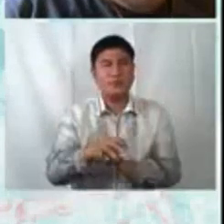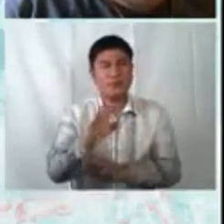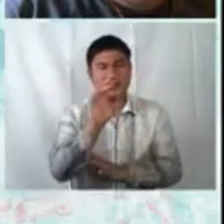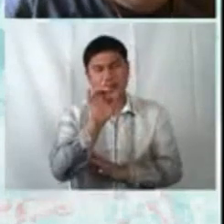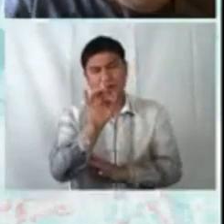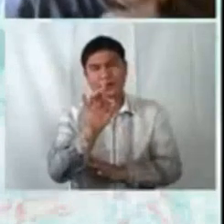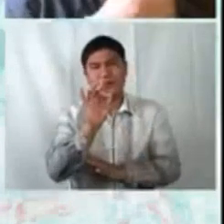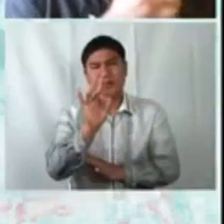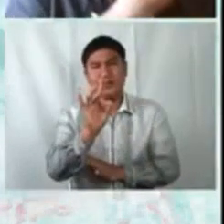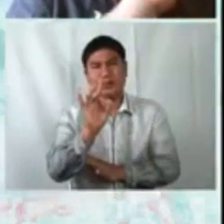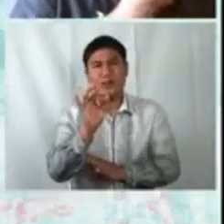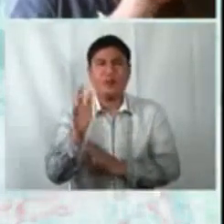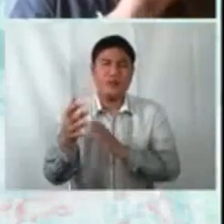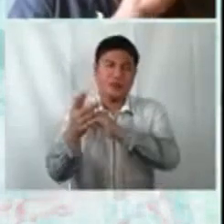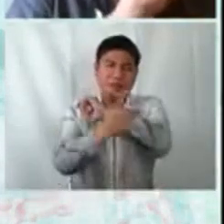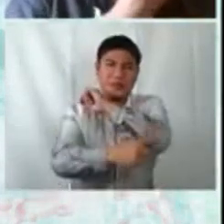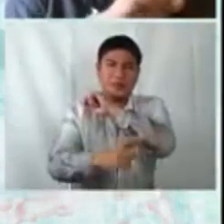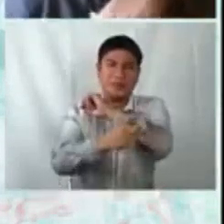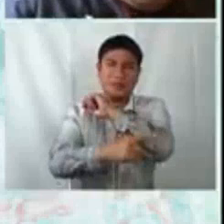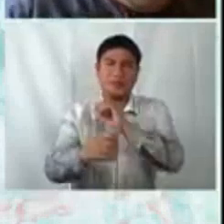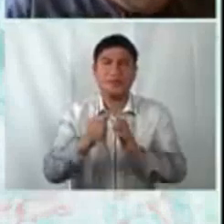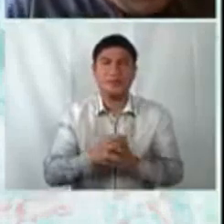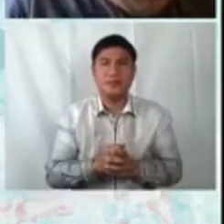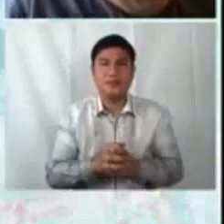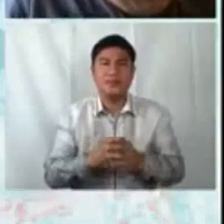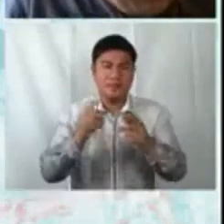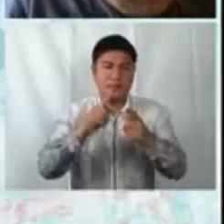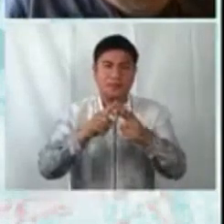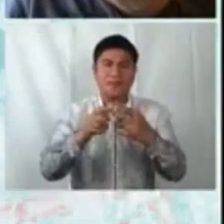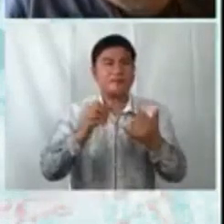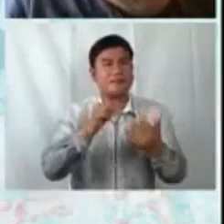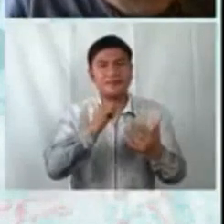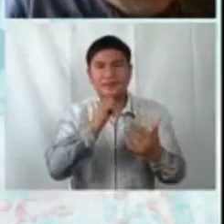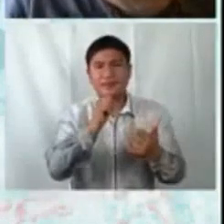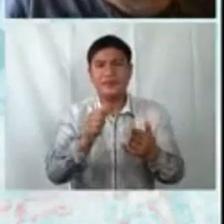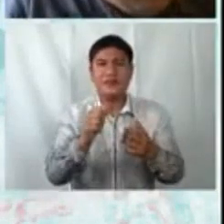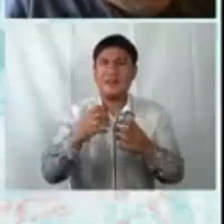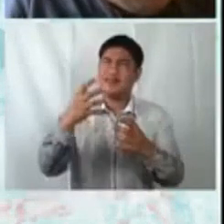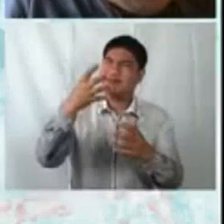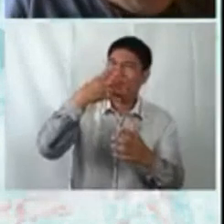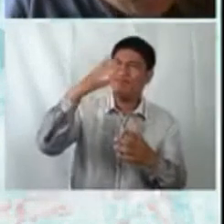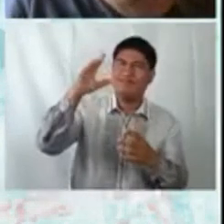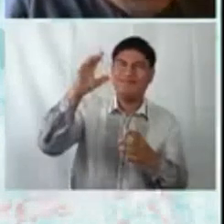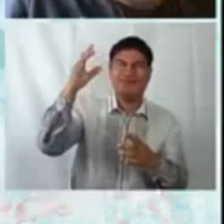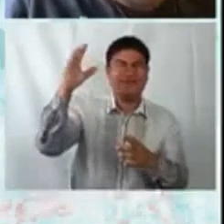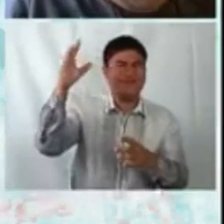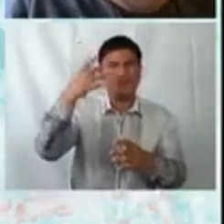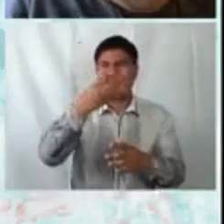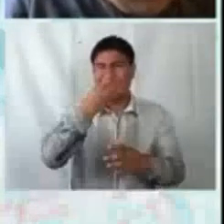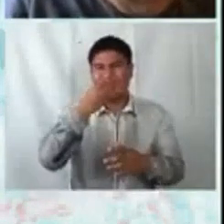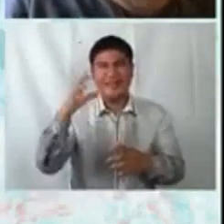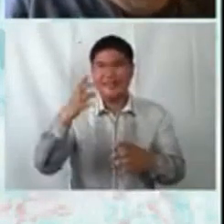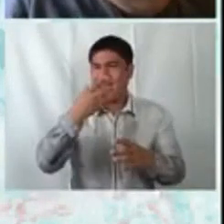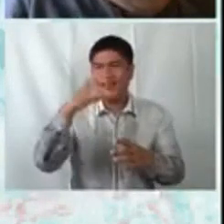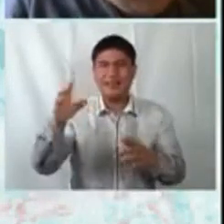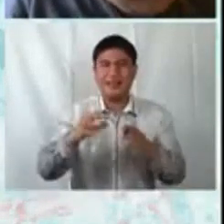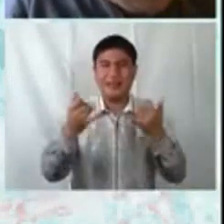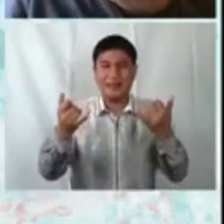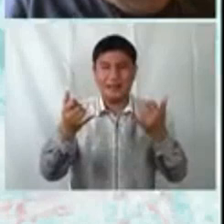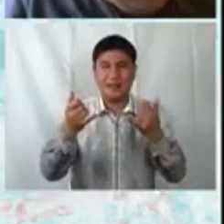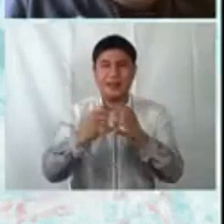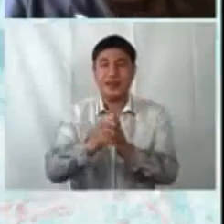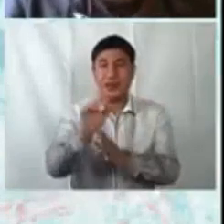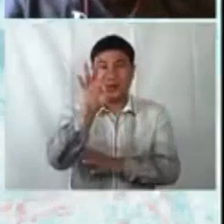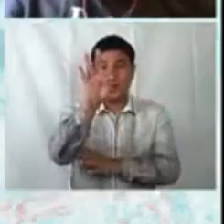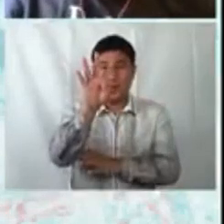sa sinag ng araw ng Mandila. At upang hindi gaanong mainit para sa taong nasa labas ng mansyon, sa kalagitnaan ng alas 4